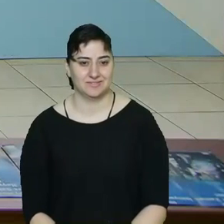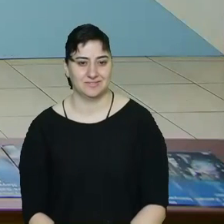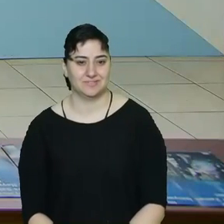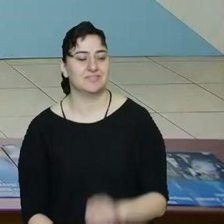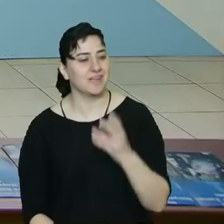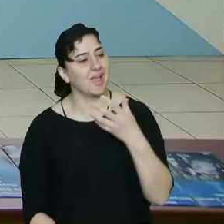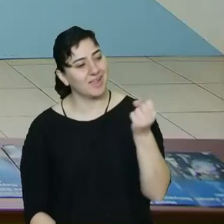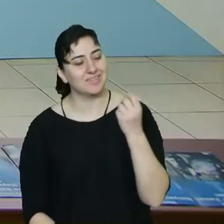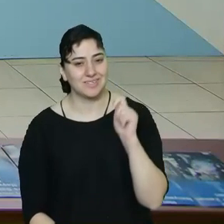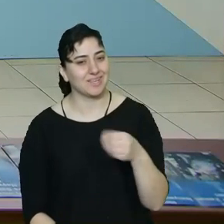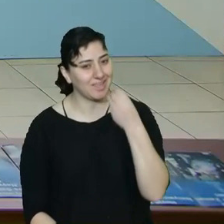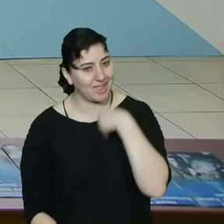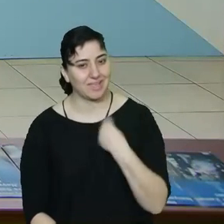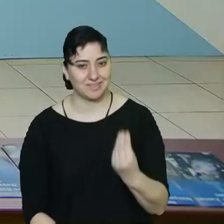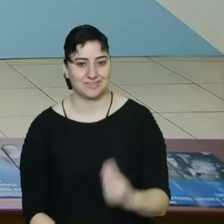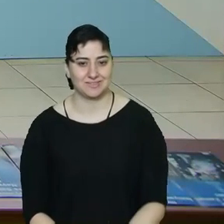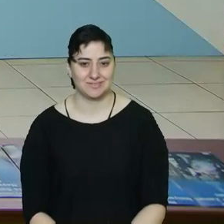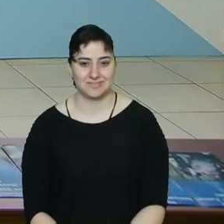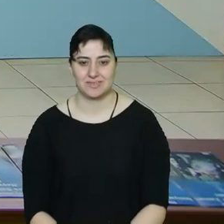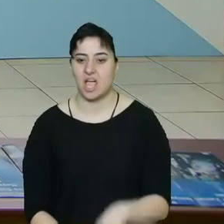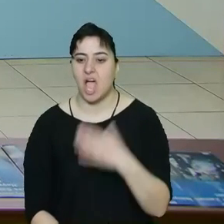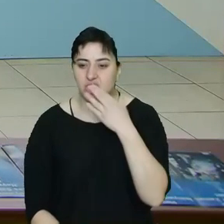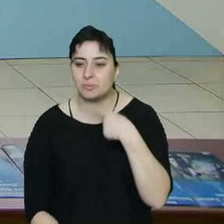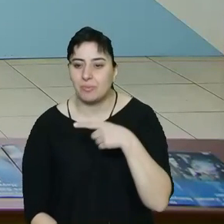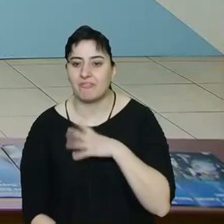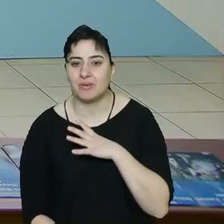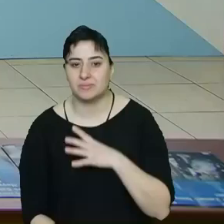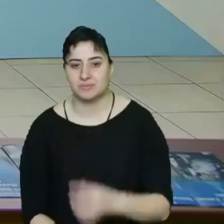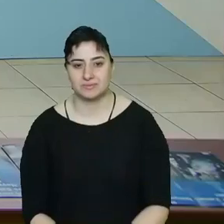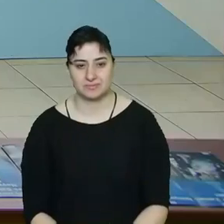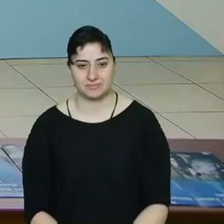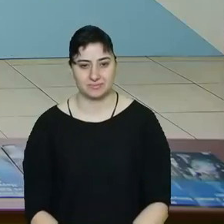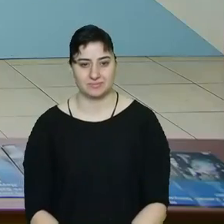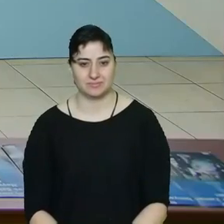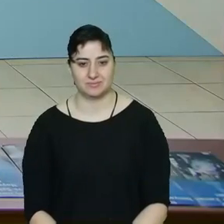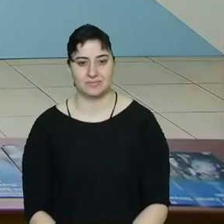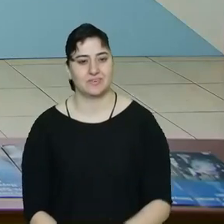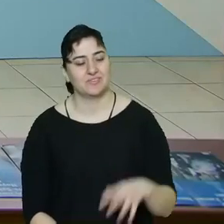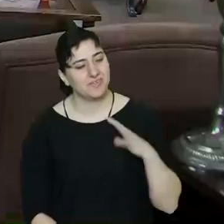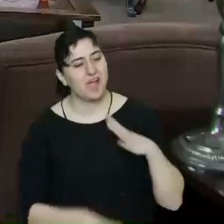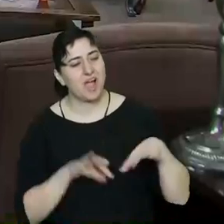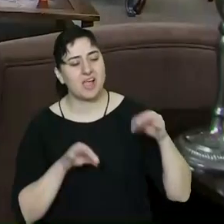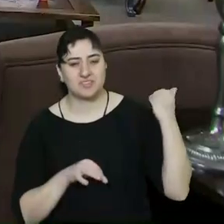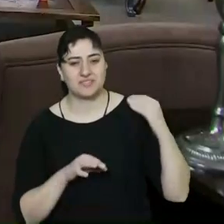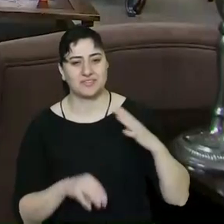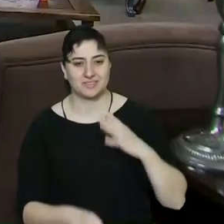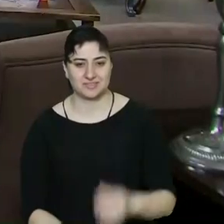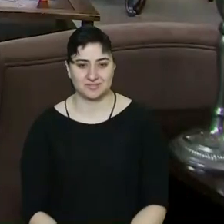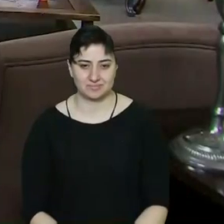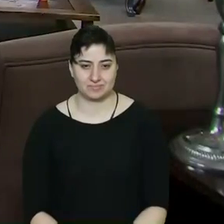Alın alın. İyi gider. Acı biber var mı? Olmaz mı diye başını eğdi. Vardır, vardır.